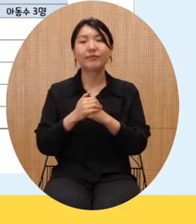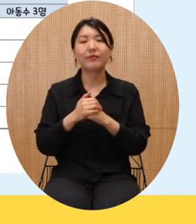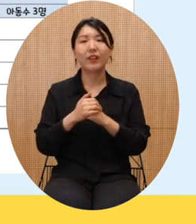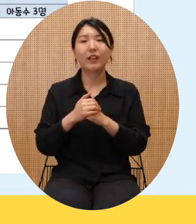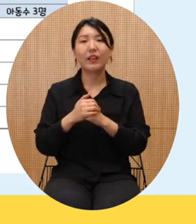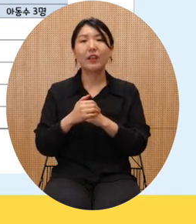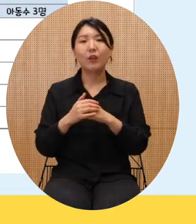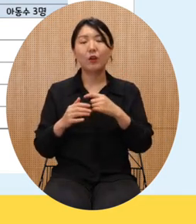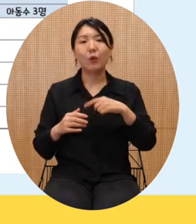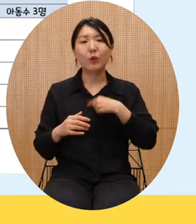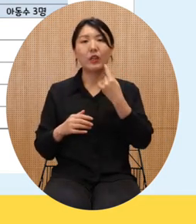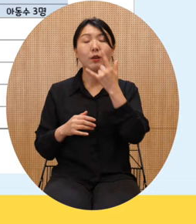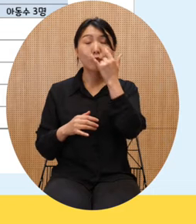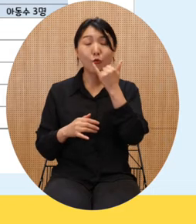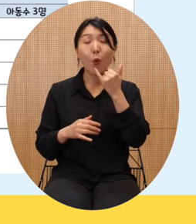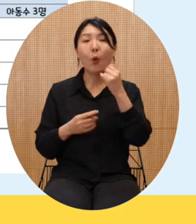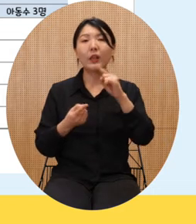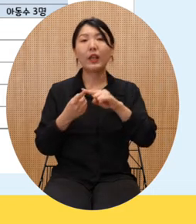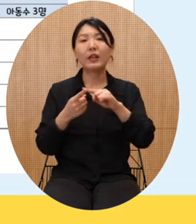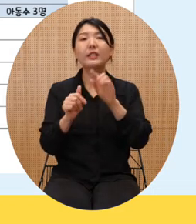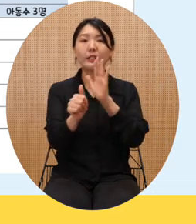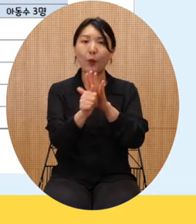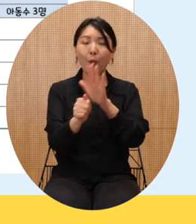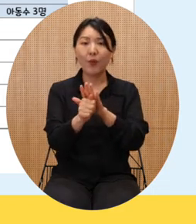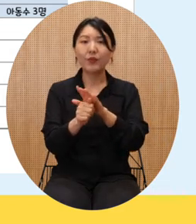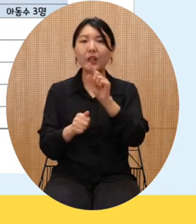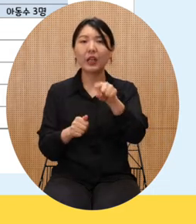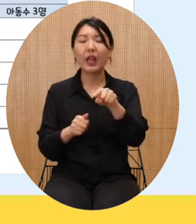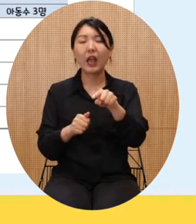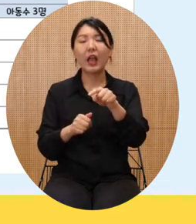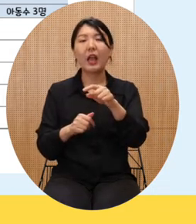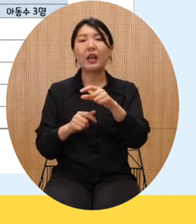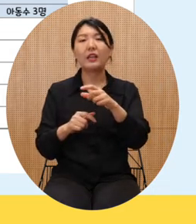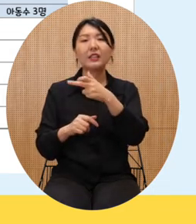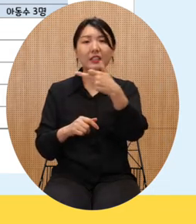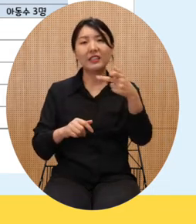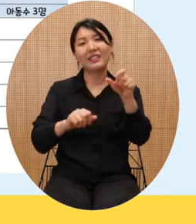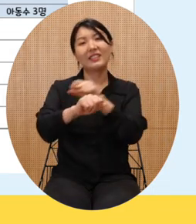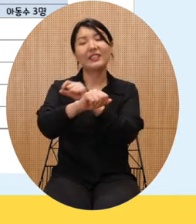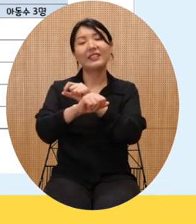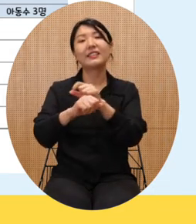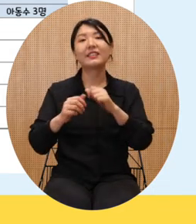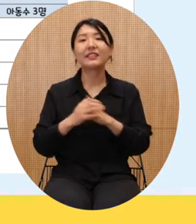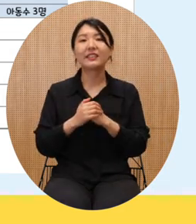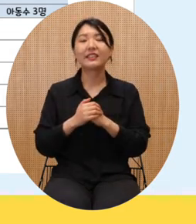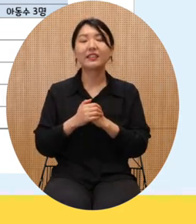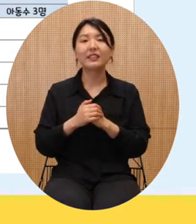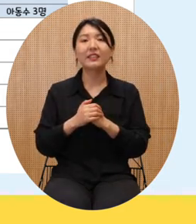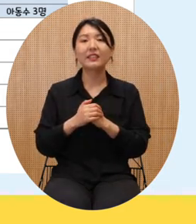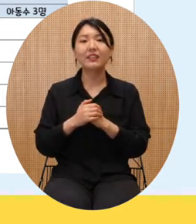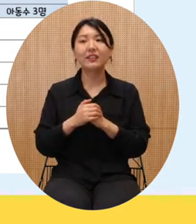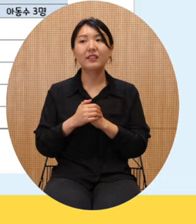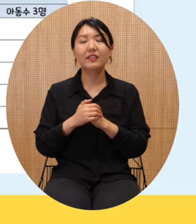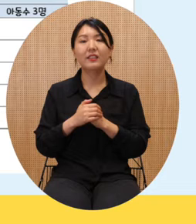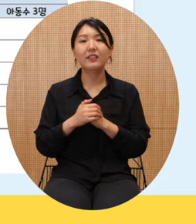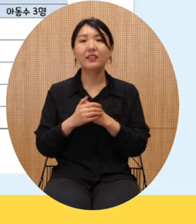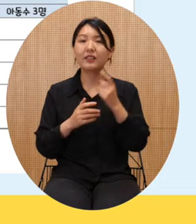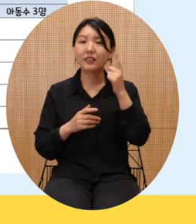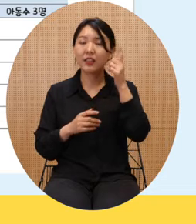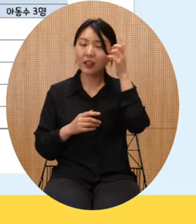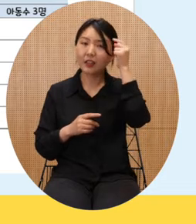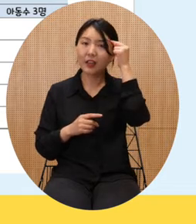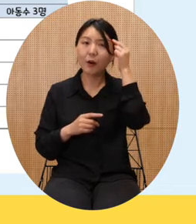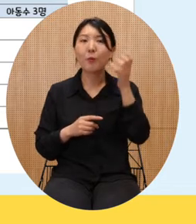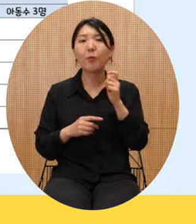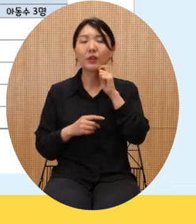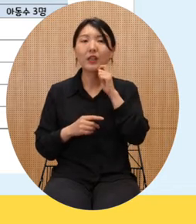역할을 하고 있는 거죠. 한부모 가족에 대한 지원, 이게 이번 조사에서 좀 가장 특징적인 양상 중에 하나였습니다. 그럴 거라고